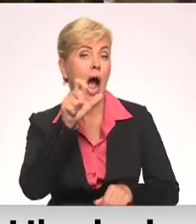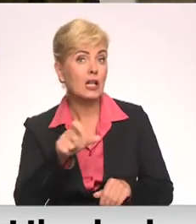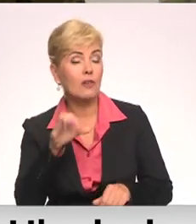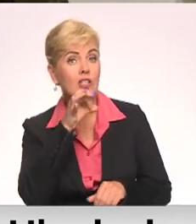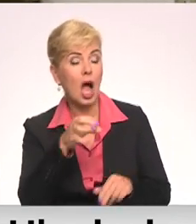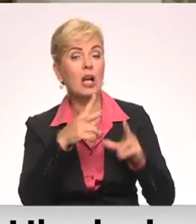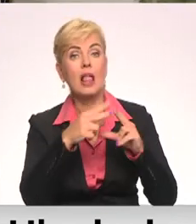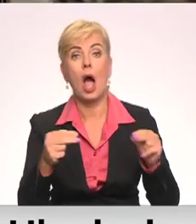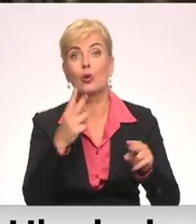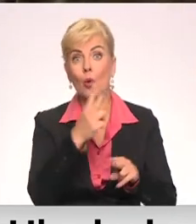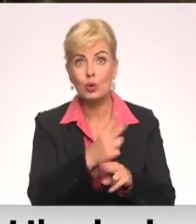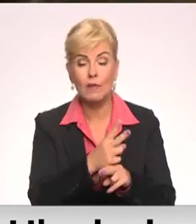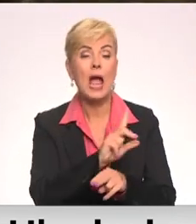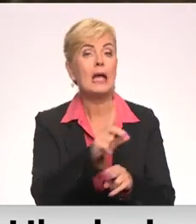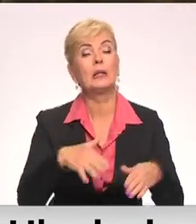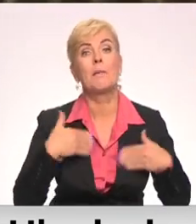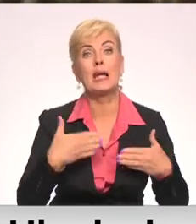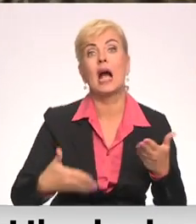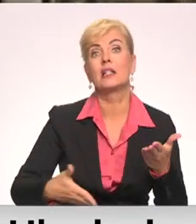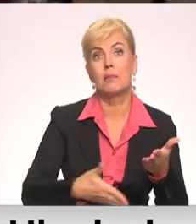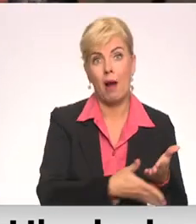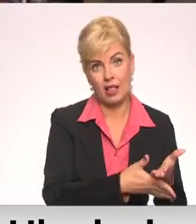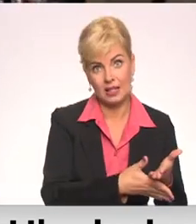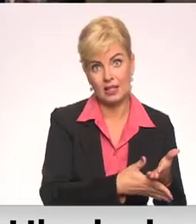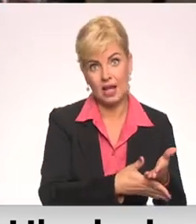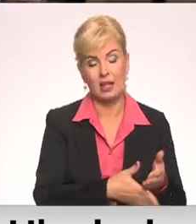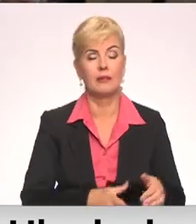NATO uzdevums un ir prieks palīdzēt.